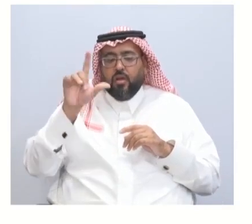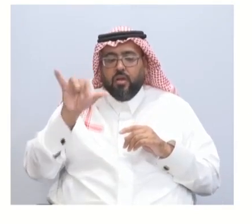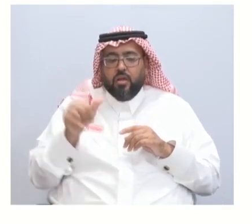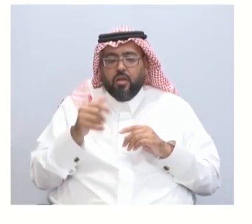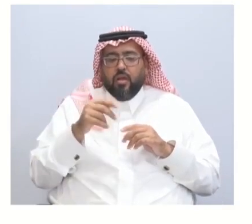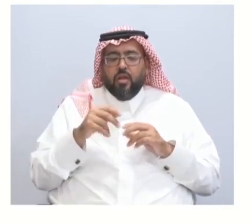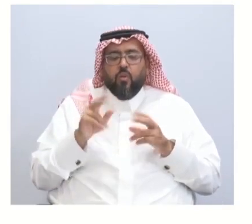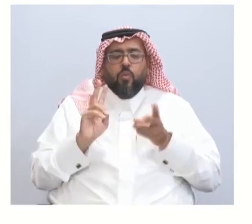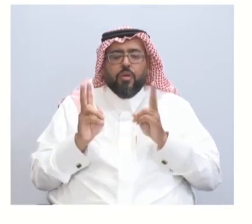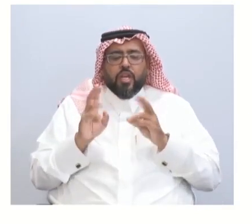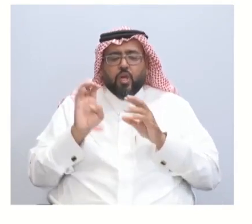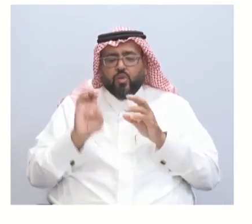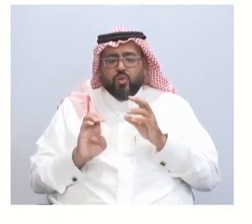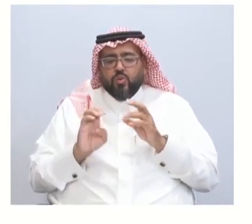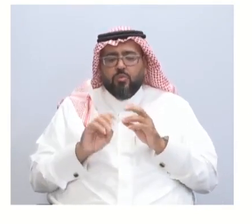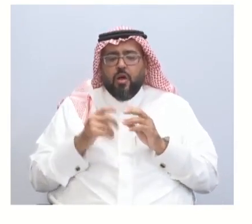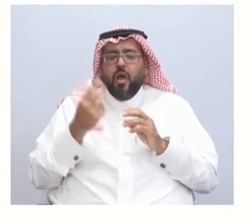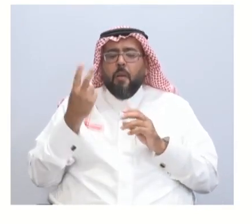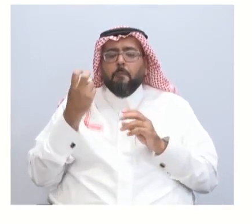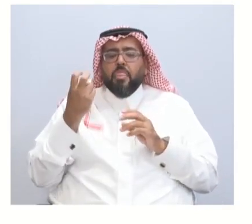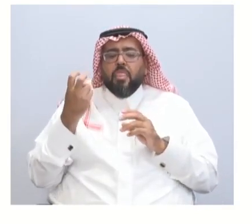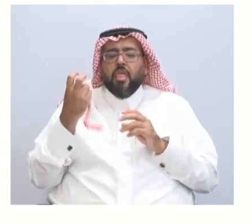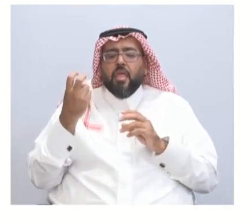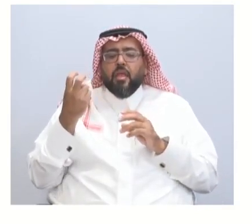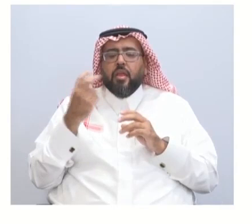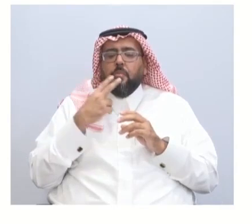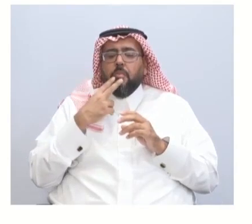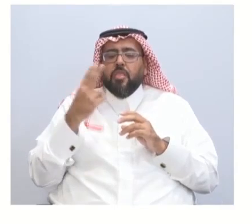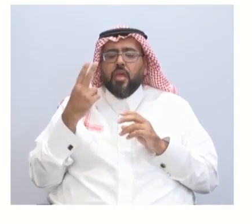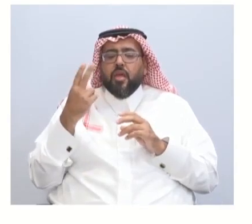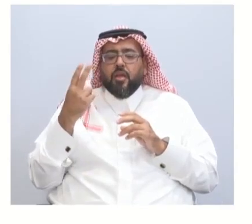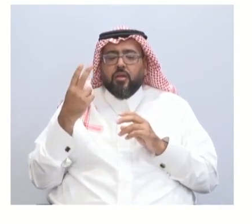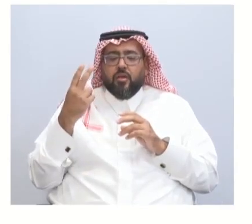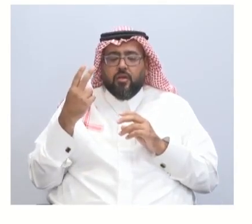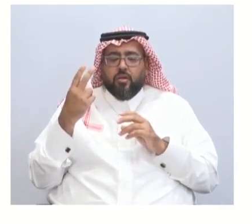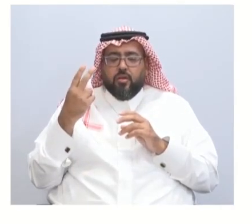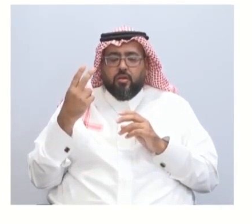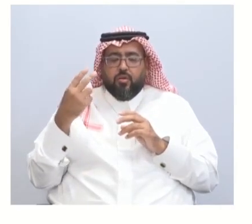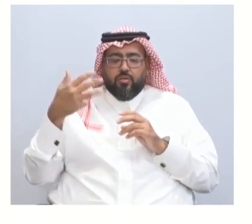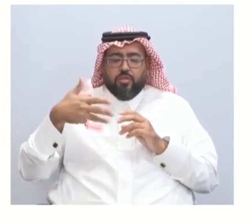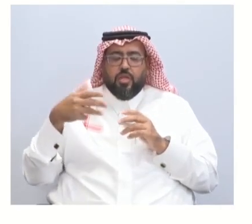الى 290 مليون سنه دليلا مناخيا اخر على انجراف